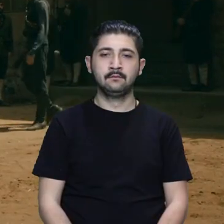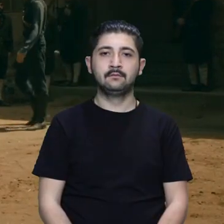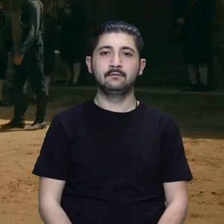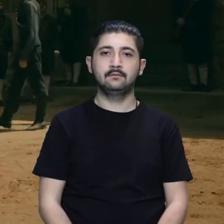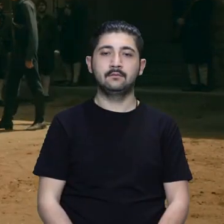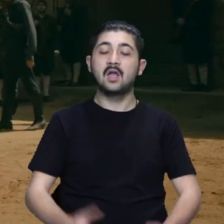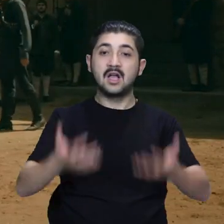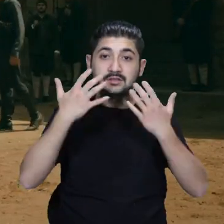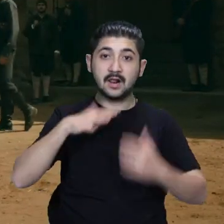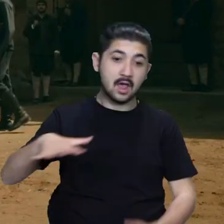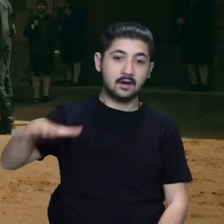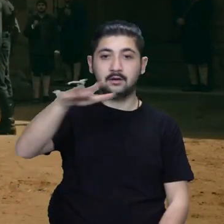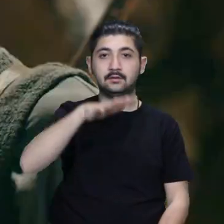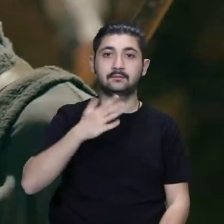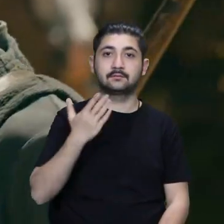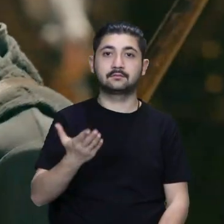Aslanlar!